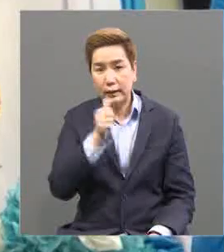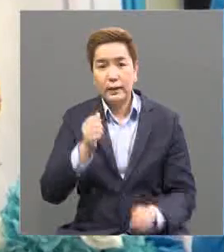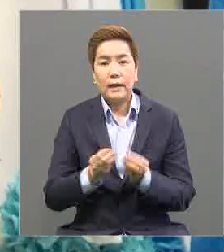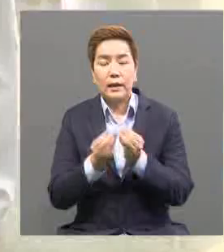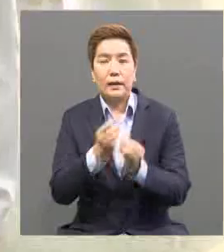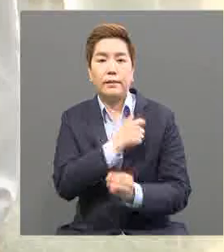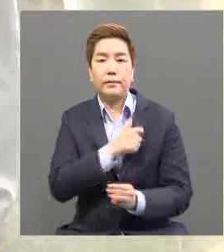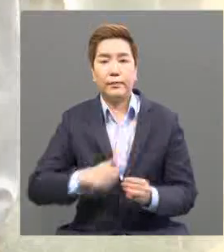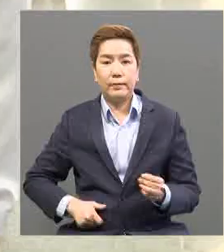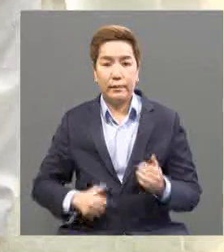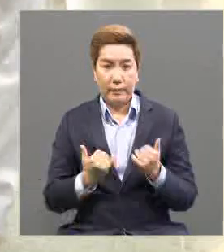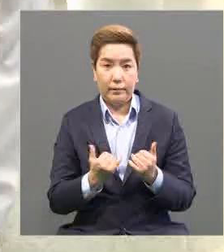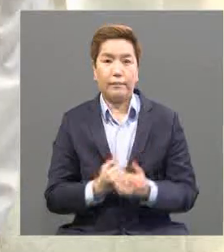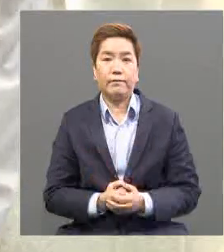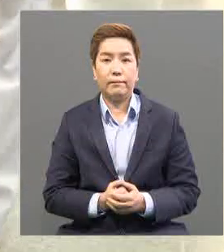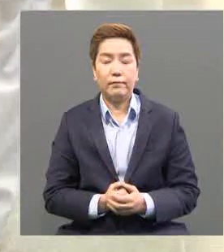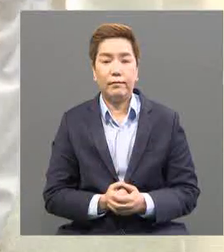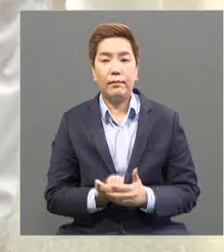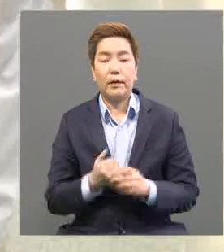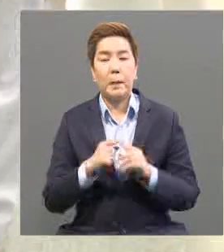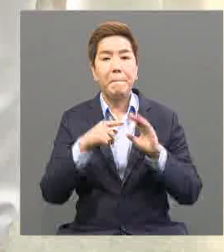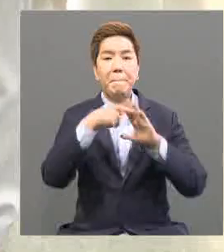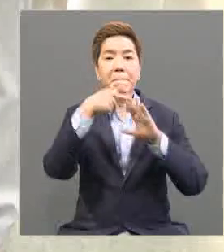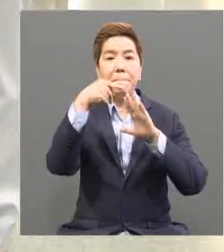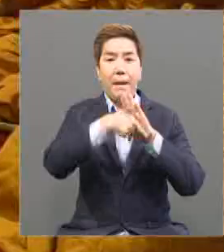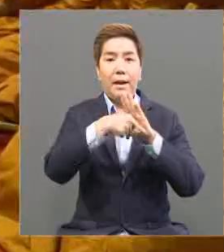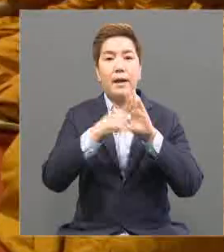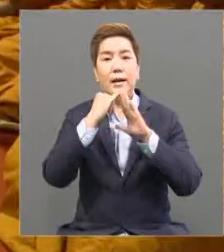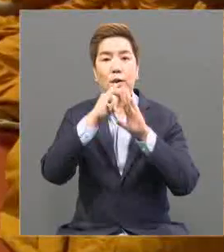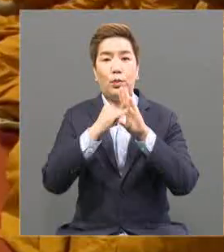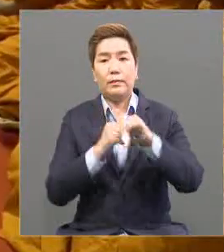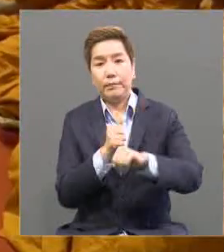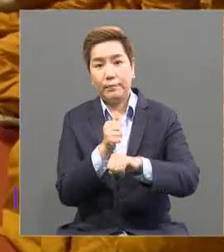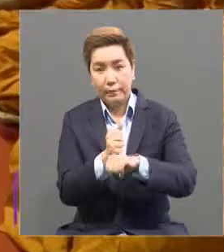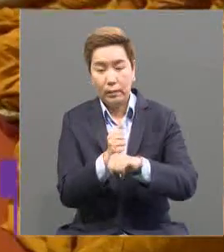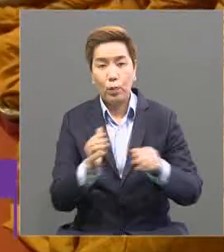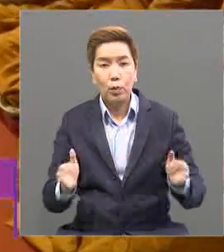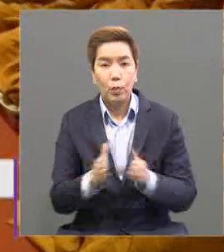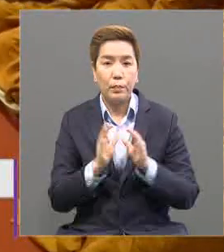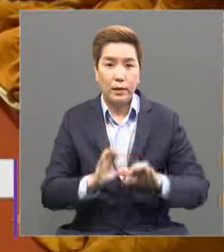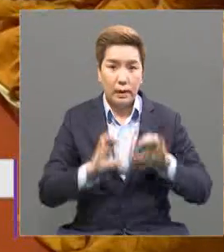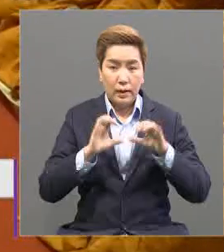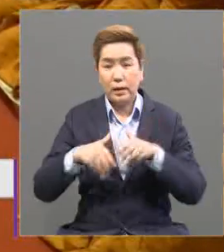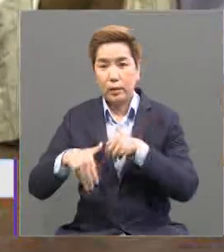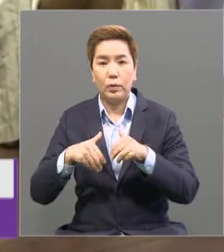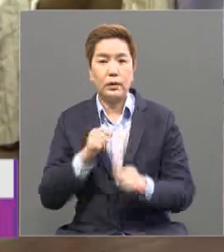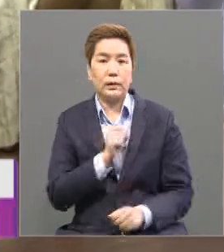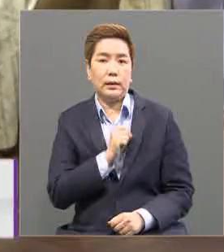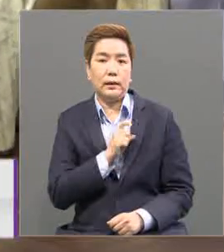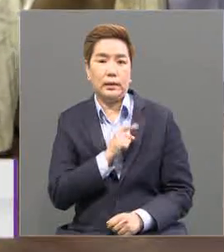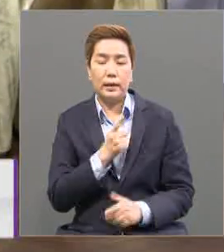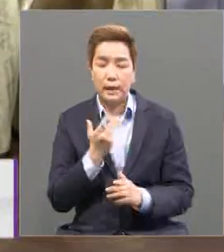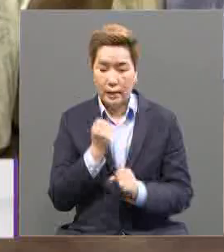ากรุณาธิคุณค่ะที่จังหวัดแพร่นะคะผู้ว่าราชการจังหวัดนำข้าราชการและประชาชนประกอบพิธีทางศาสน